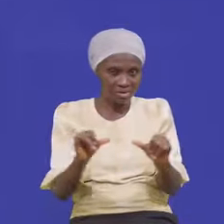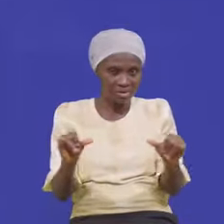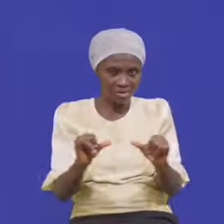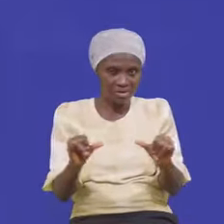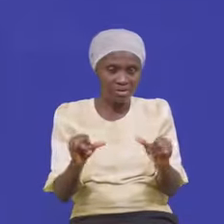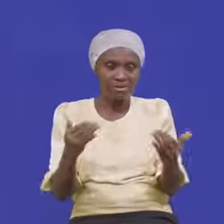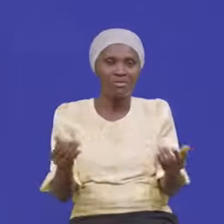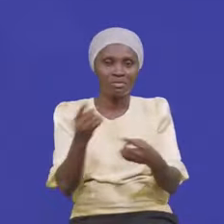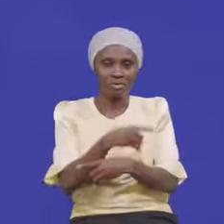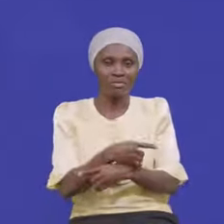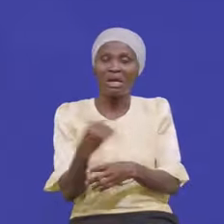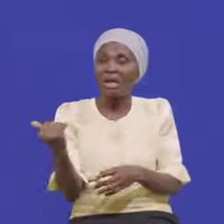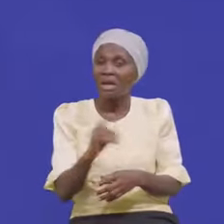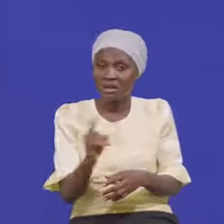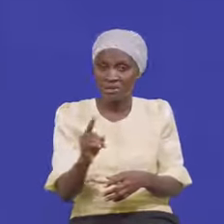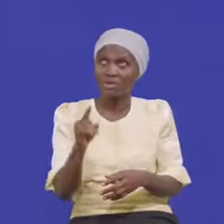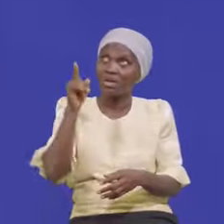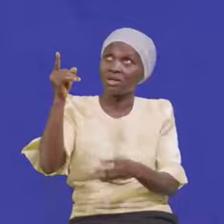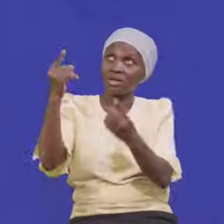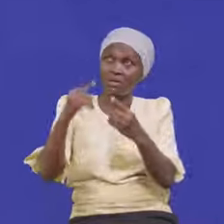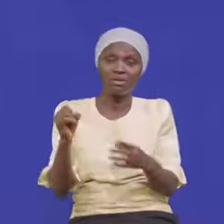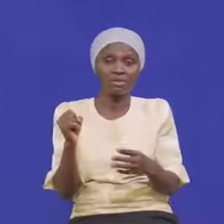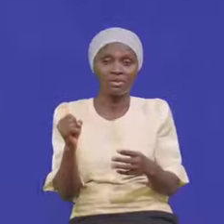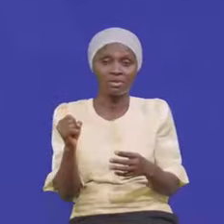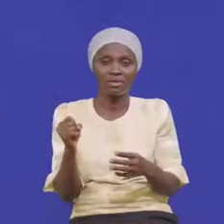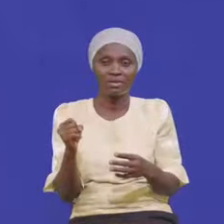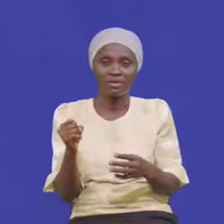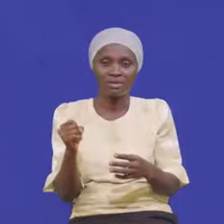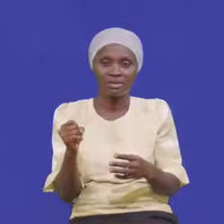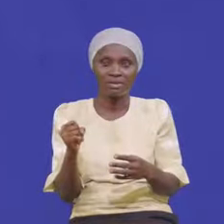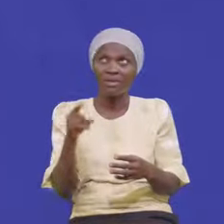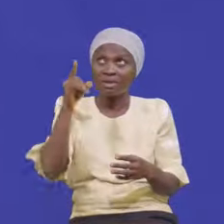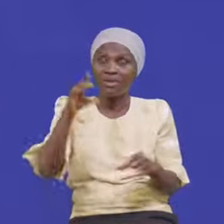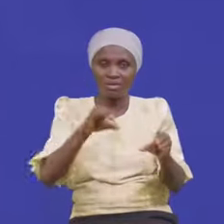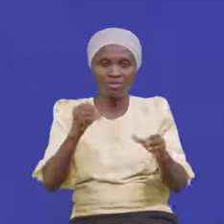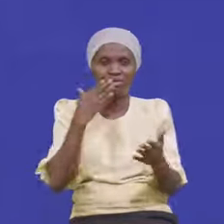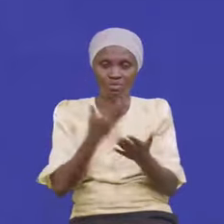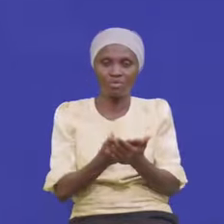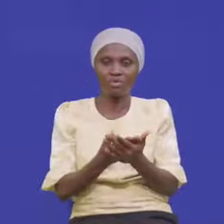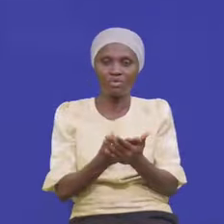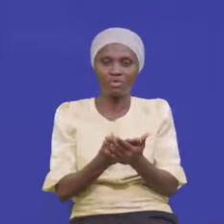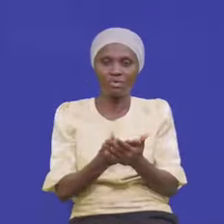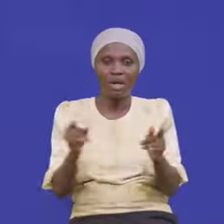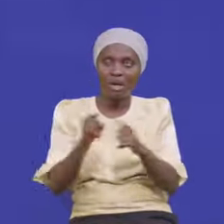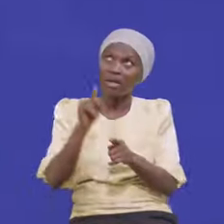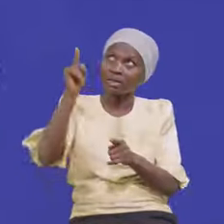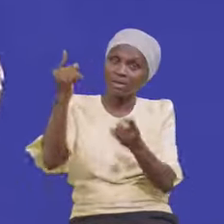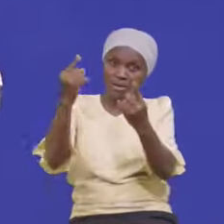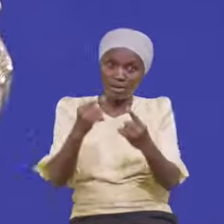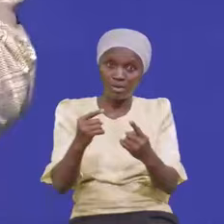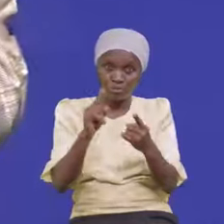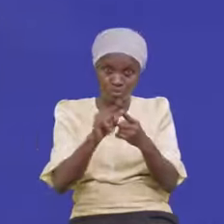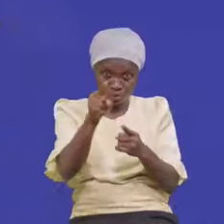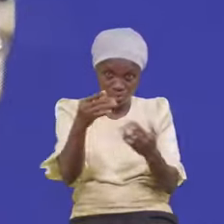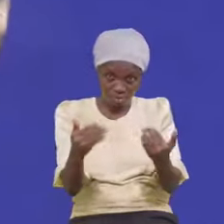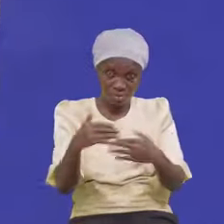రీతిగా ఉన్నారు. Anywhere he comes, ఆయన ఎక్కడికి వచ్చినా he's doing good, ఆయన మేలు చేస్తున్నారు. As he comes to you tonight, ఆయన రాత్రి